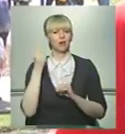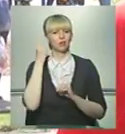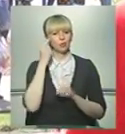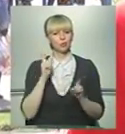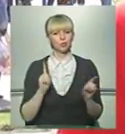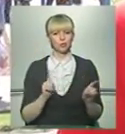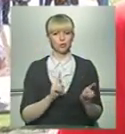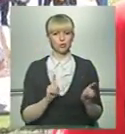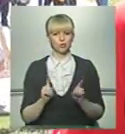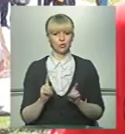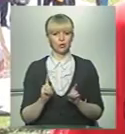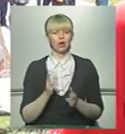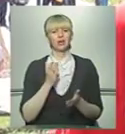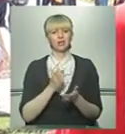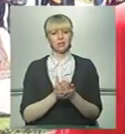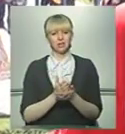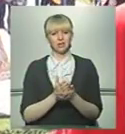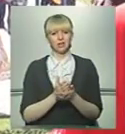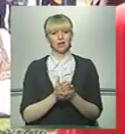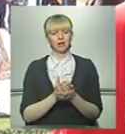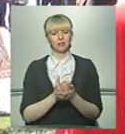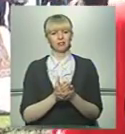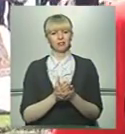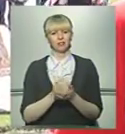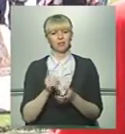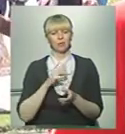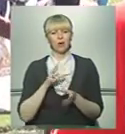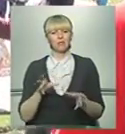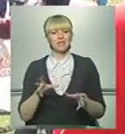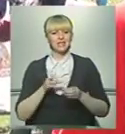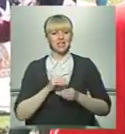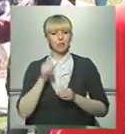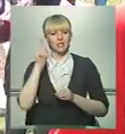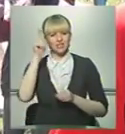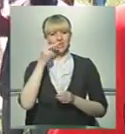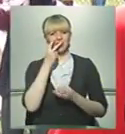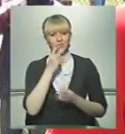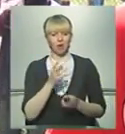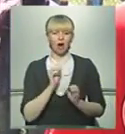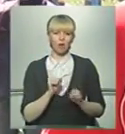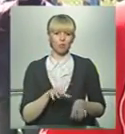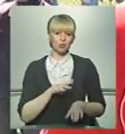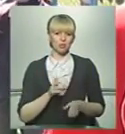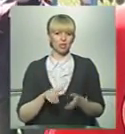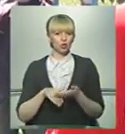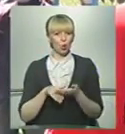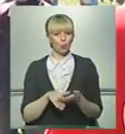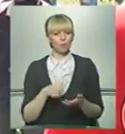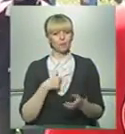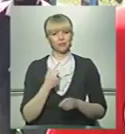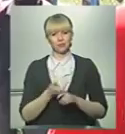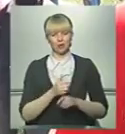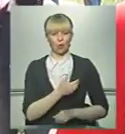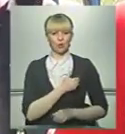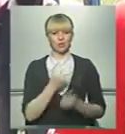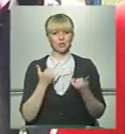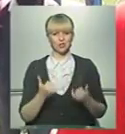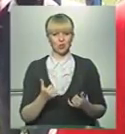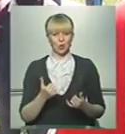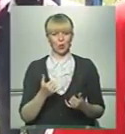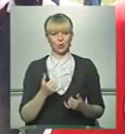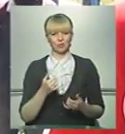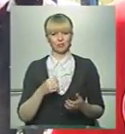що є щось там, і він якось був з нами, звідти дивився і, може, навіть якось допомагав. Я дуже-дуже хотів сьогодні